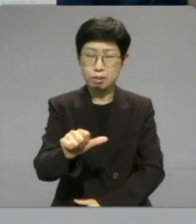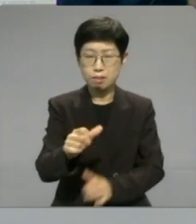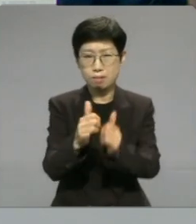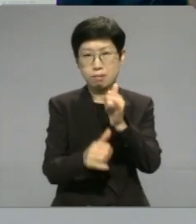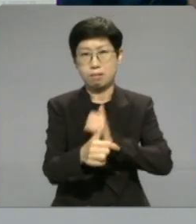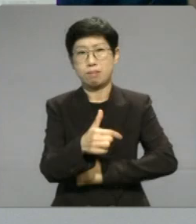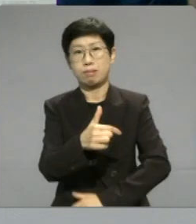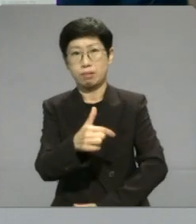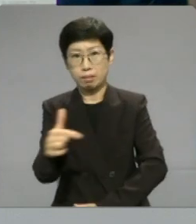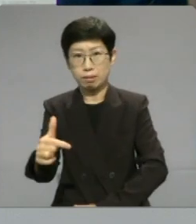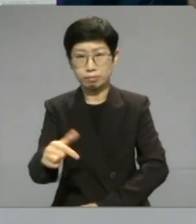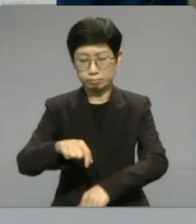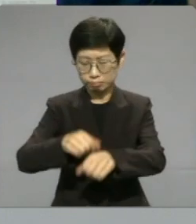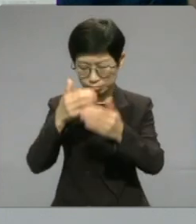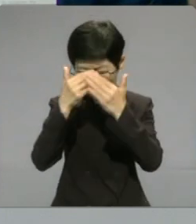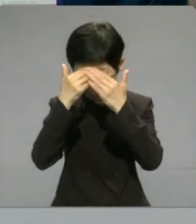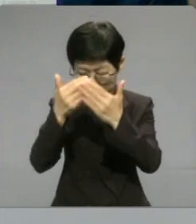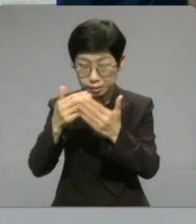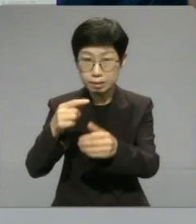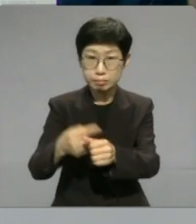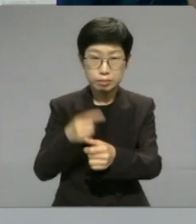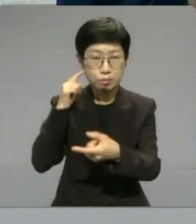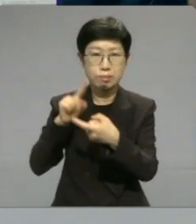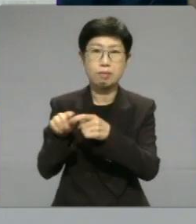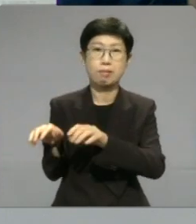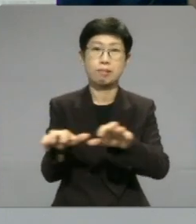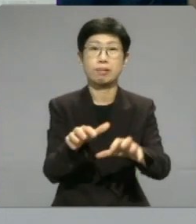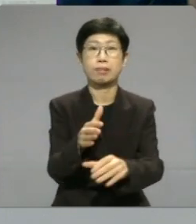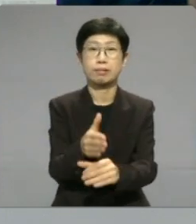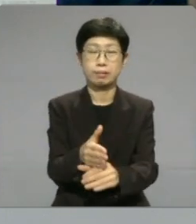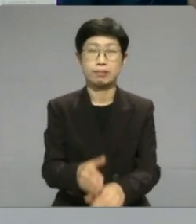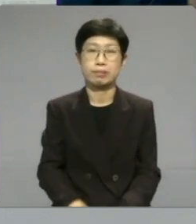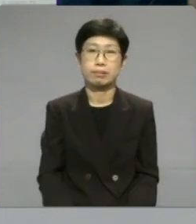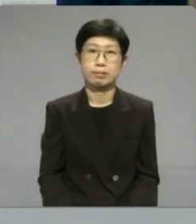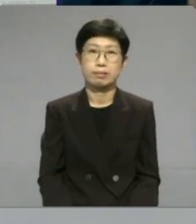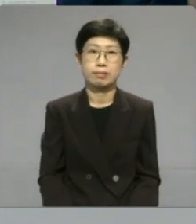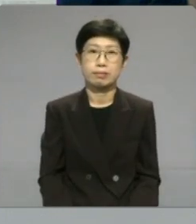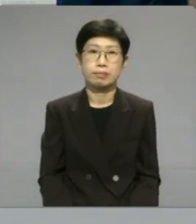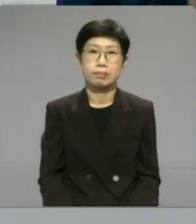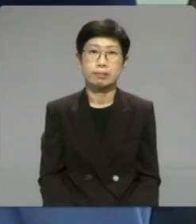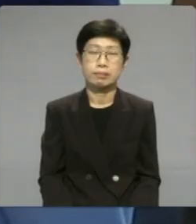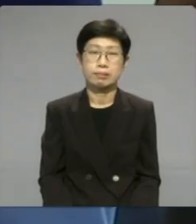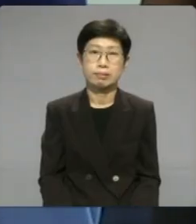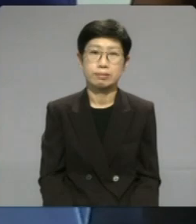규모의 주차원 사면에 관심이 집중되고 있습니다 원미 월드 리포터입니다